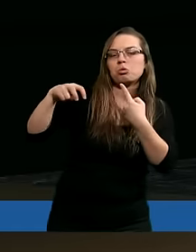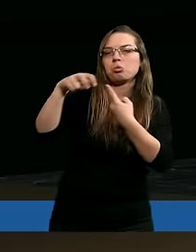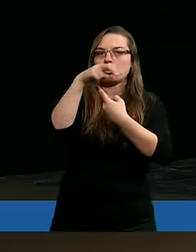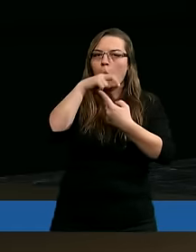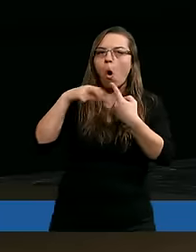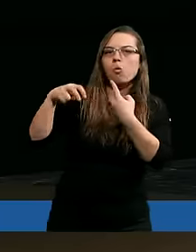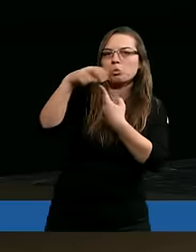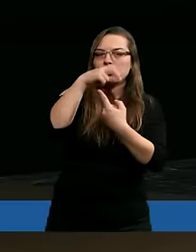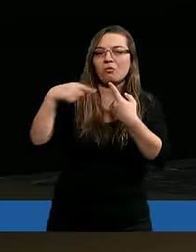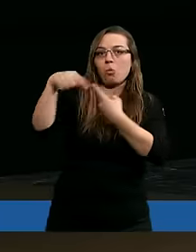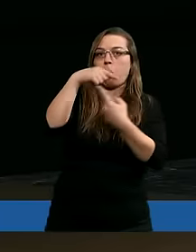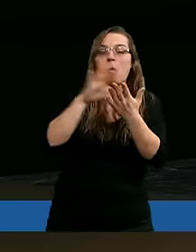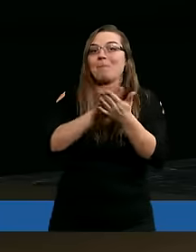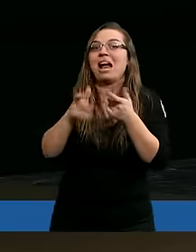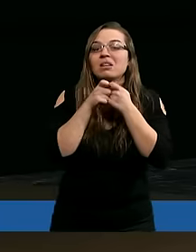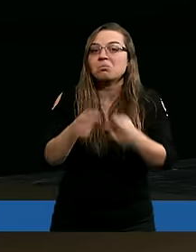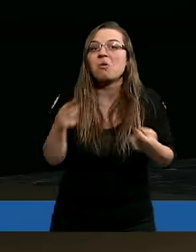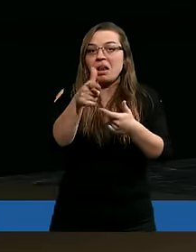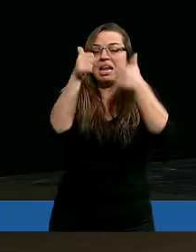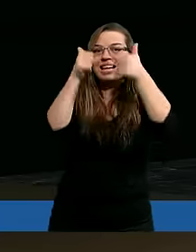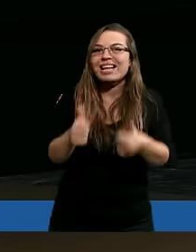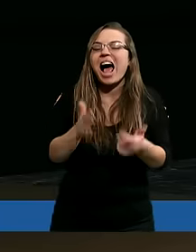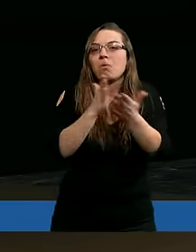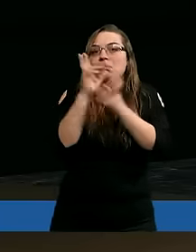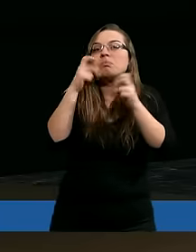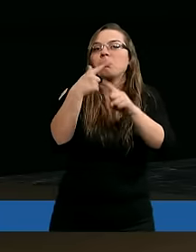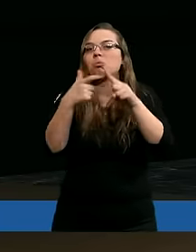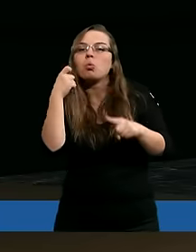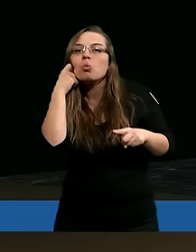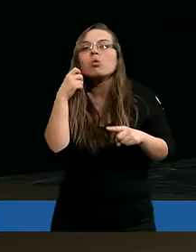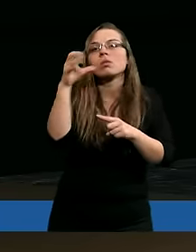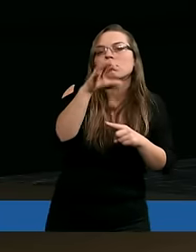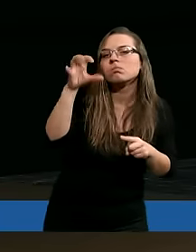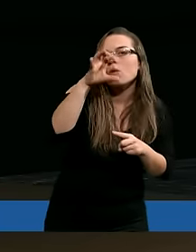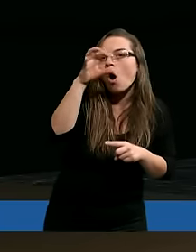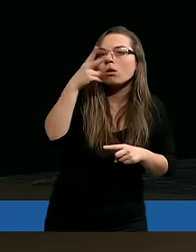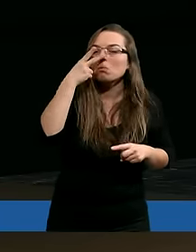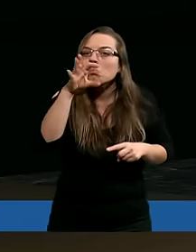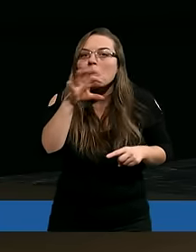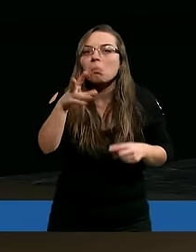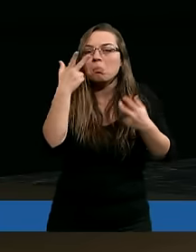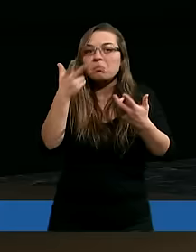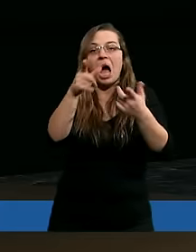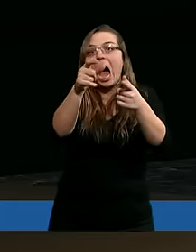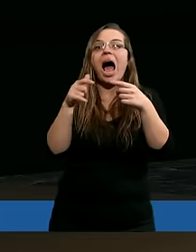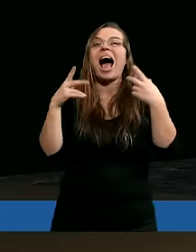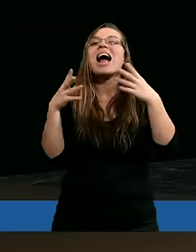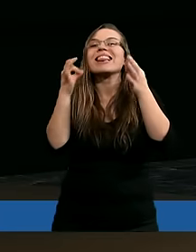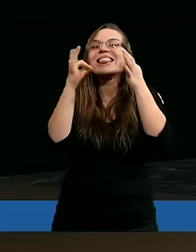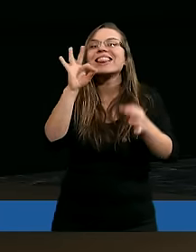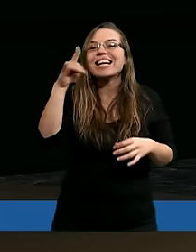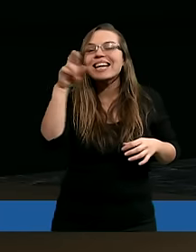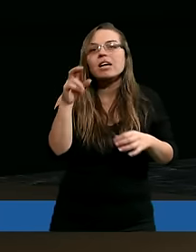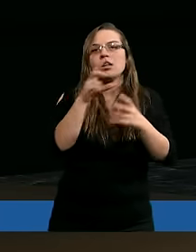cały czas krążył w kółko. Bez przerwy. Stałam tam przez jakieś 5 minut i przyglądałam się mu, i on po prostu nieustannie krążył.